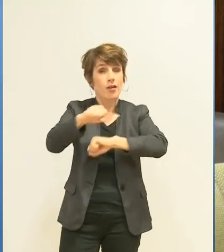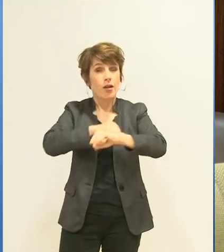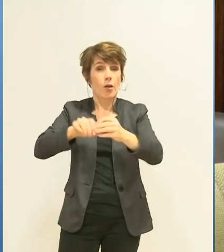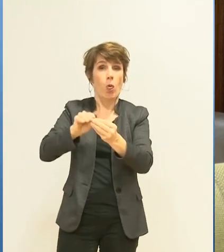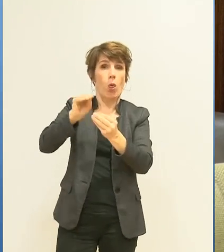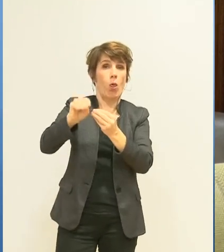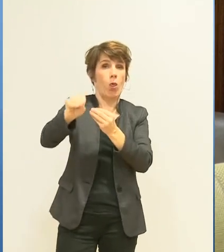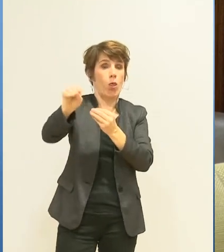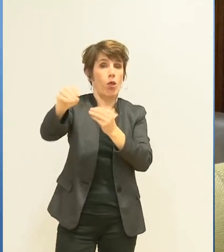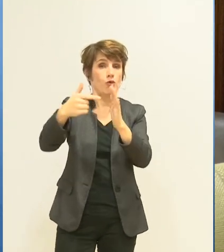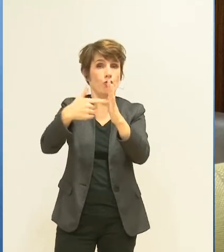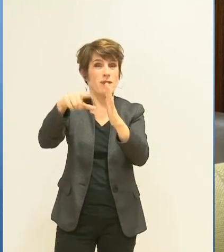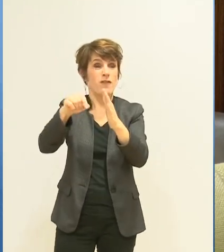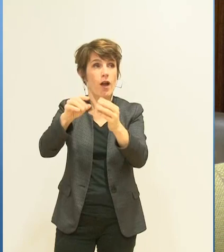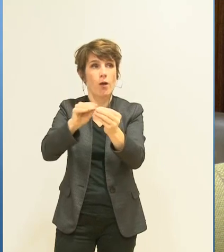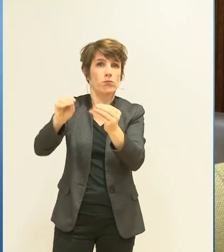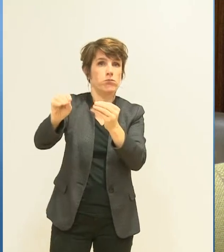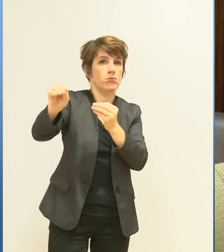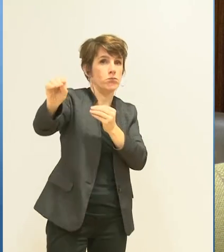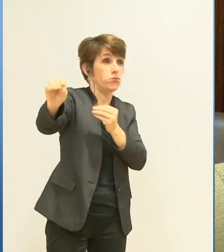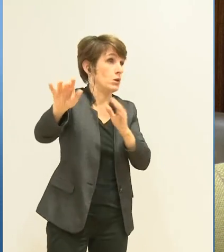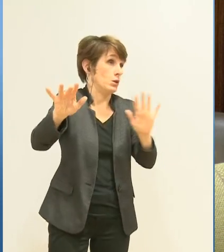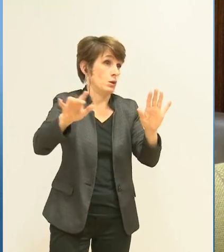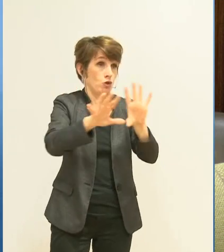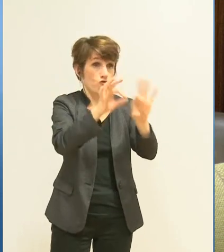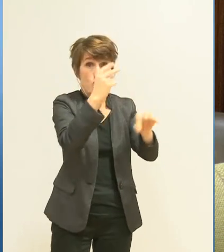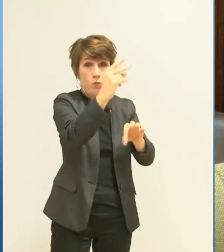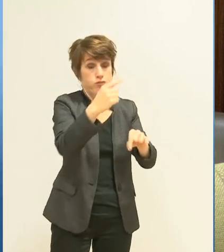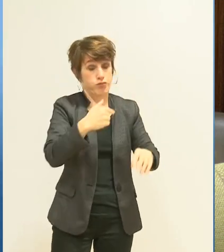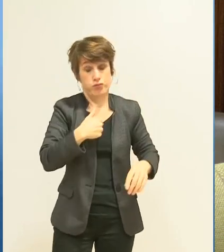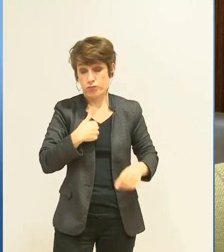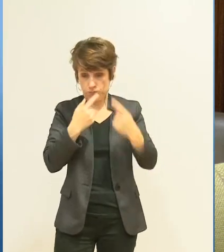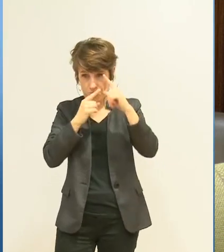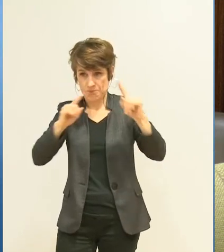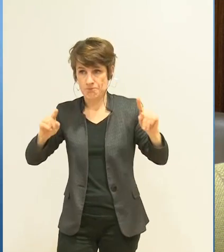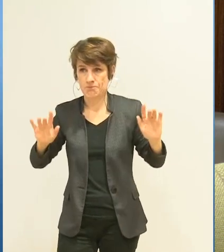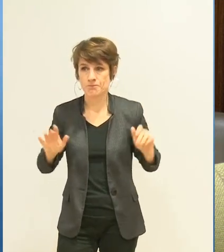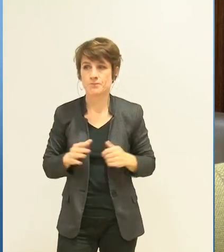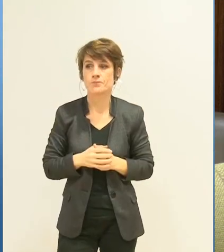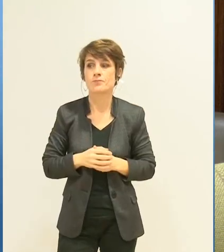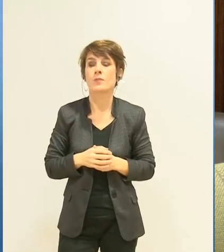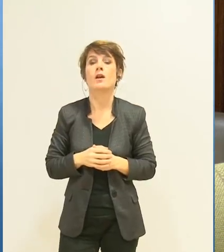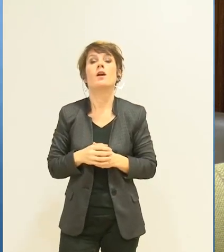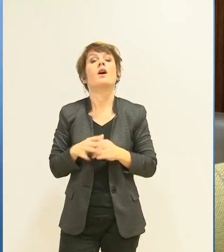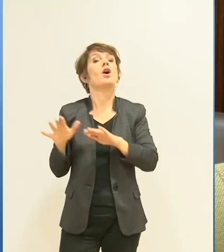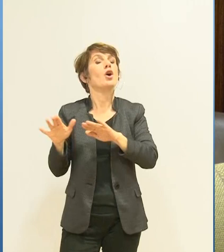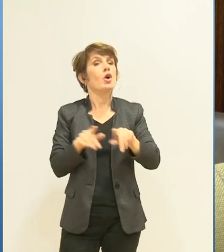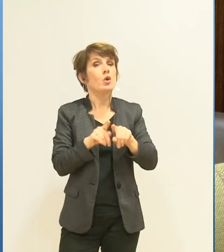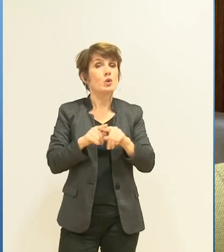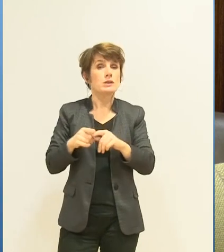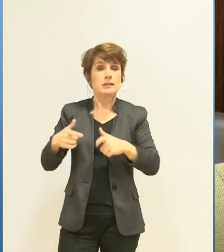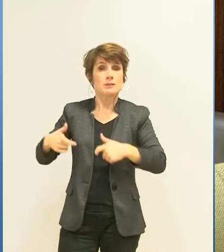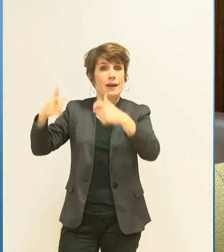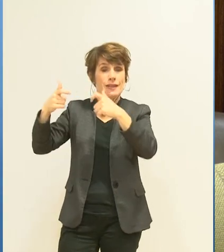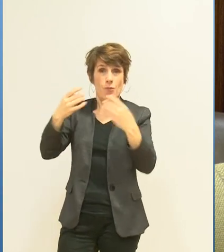après 2020 ce qui en soi est un choix discutable et puis de la vente d'une partie du patrimoine économique je pense